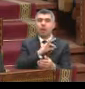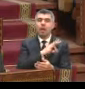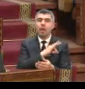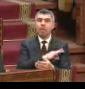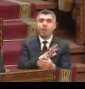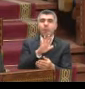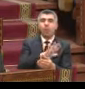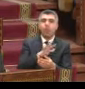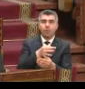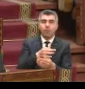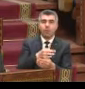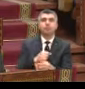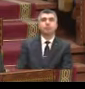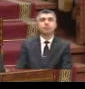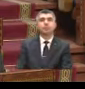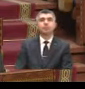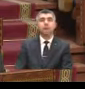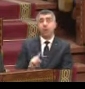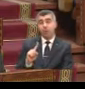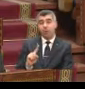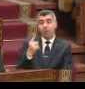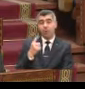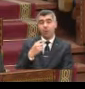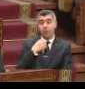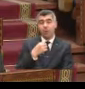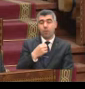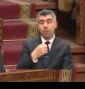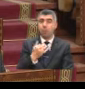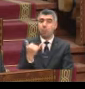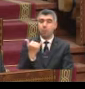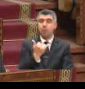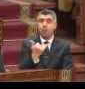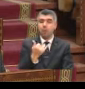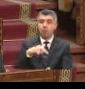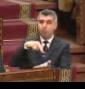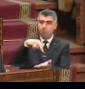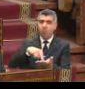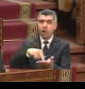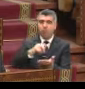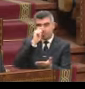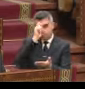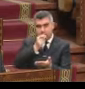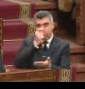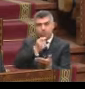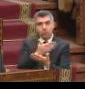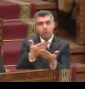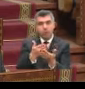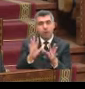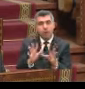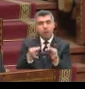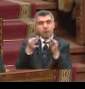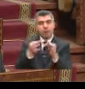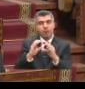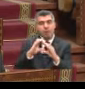التي جاءت على لسانكم. بداية دعوني أقف تحية تقدير واعتراف كبيرين لما أفرزته مخرجات الحوار